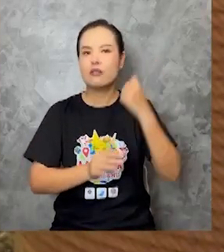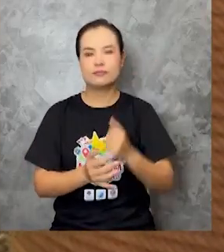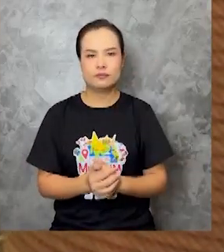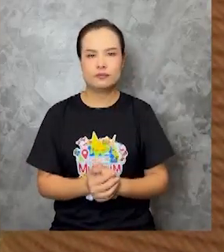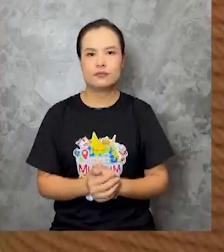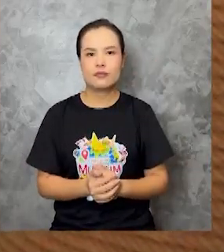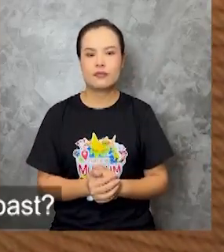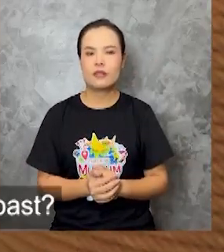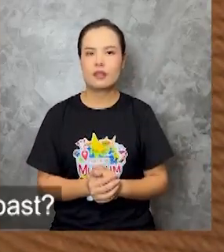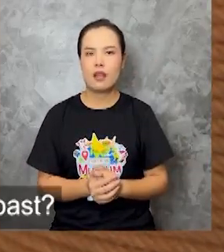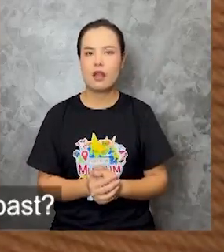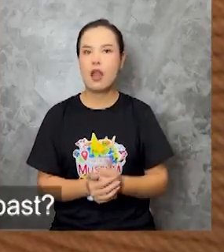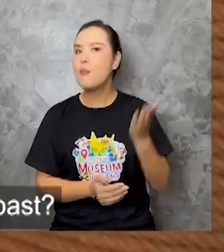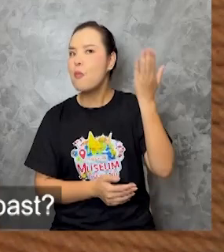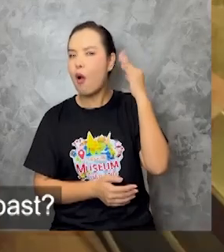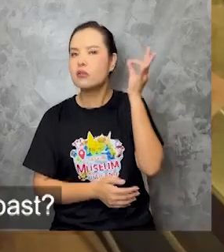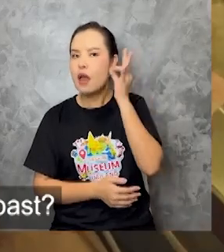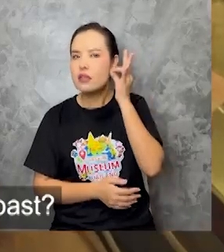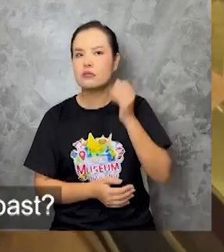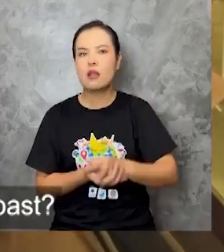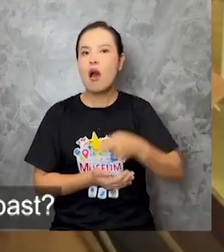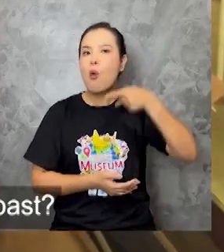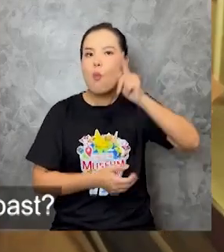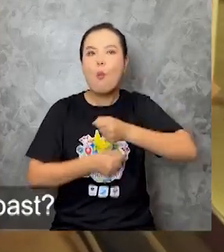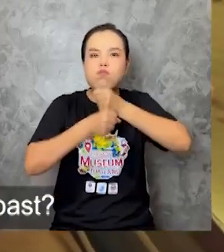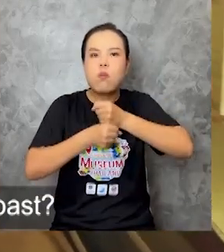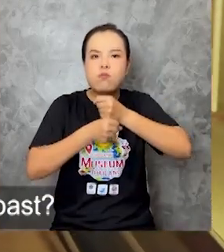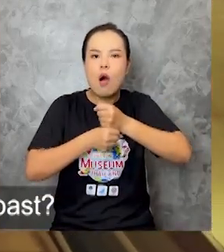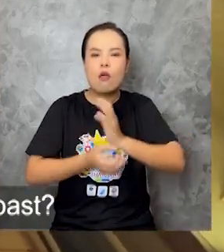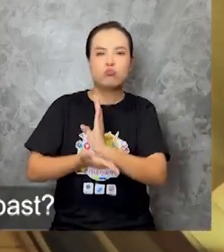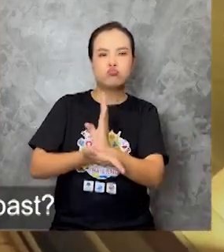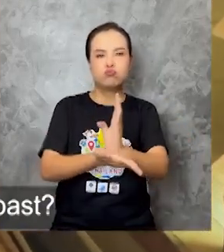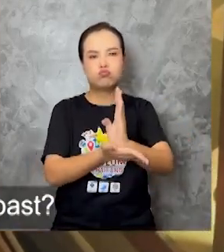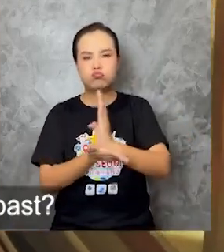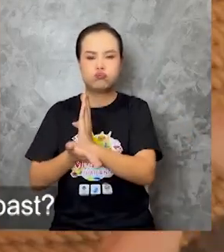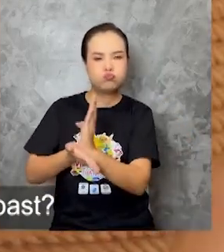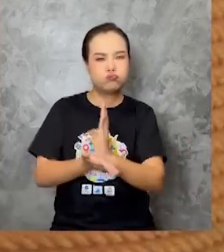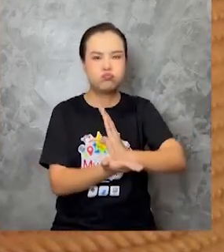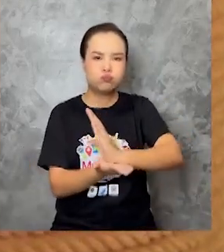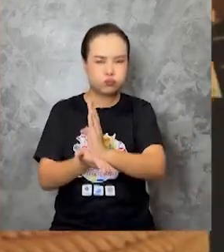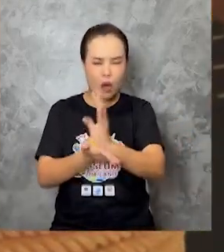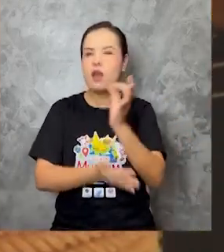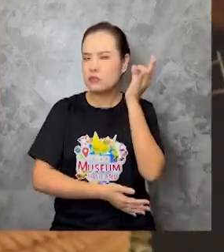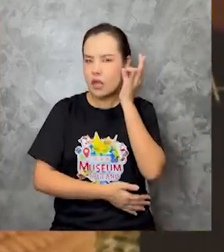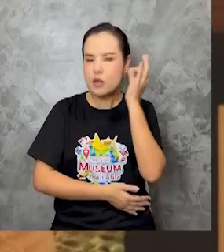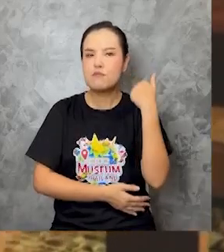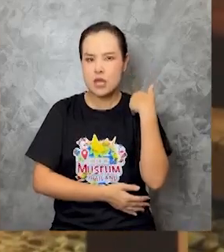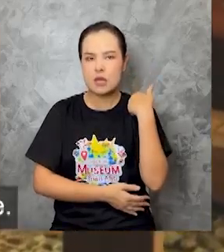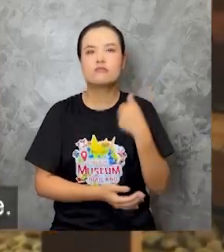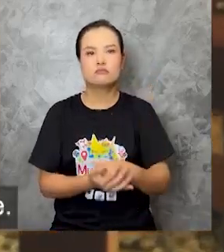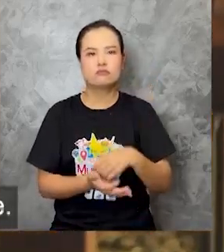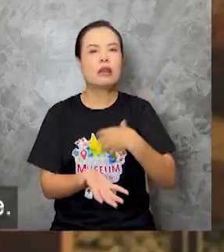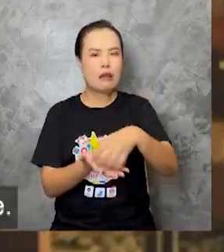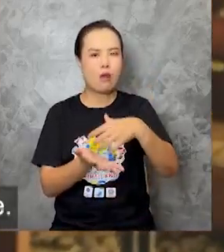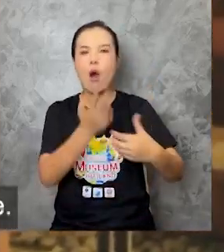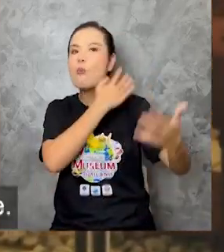มัยรัชกาลที่4ครับ พี่ตังกับพี่ชอนเคยได้ยินไหมสมัยก่อนที่อากงเขาจะชอบพูดว่าเขาโลสำเภามาคุ้นๆไหม ก็คุ้นๆอยู่นะคะ เนี่ย